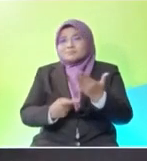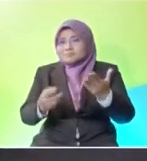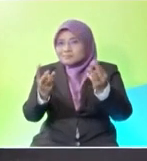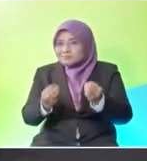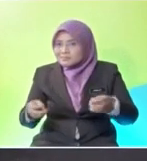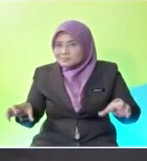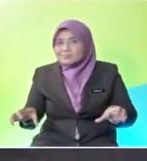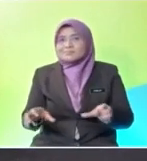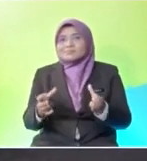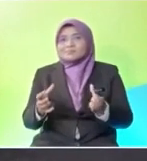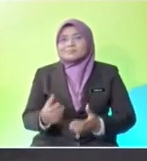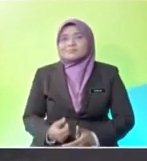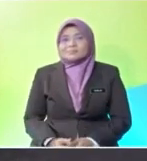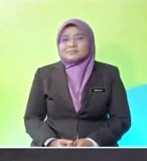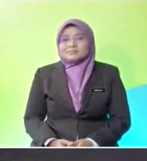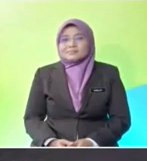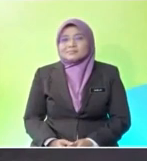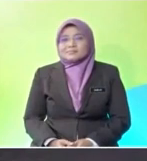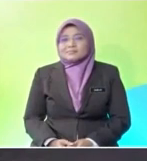sama-sama oke